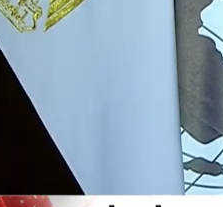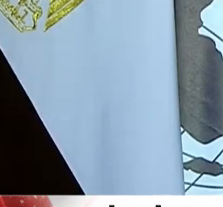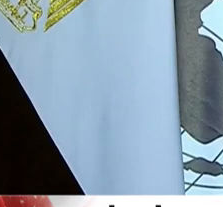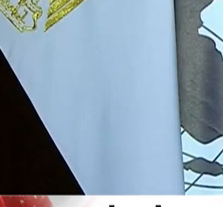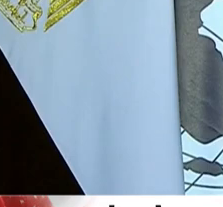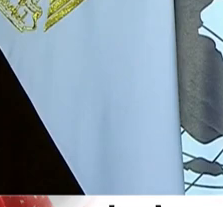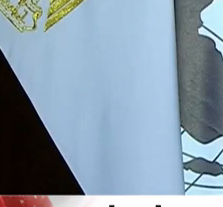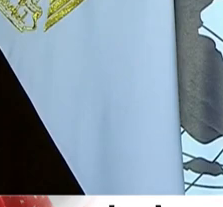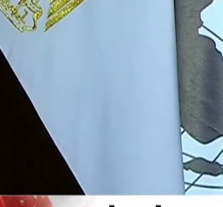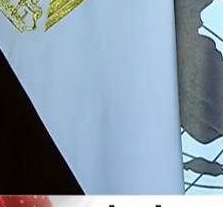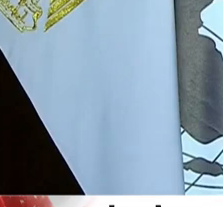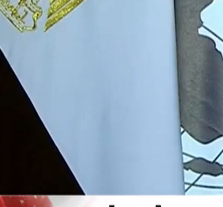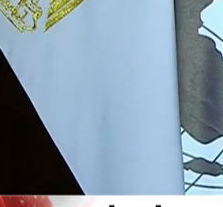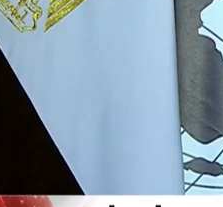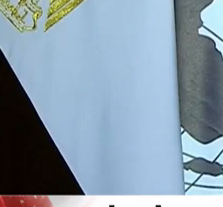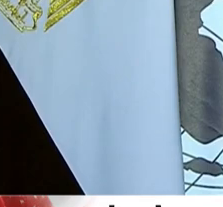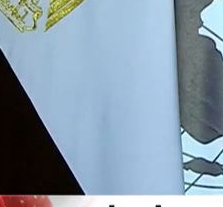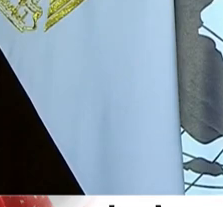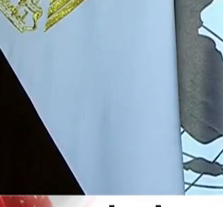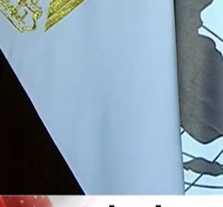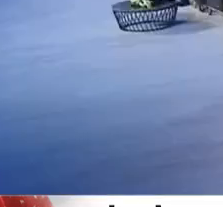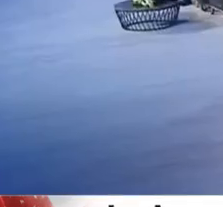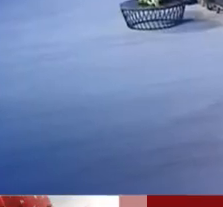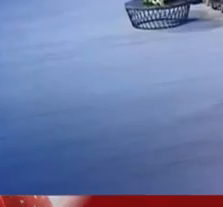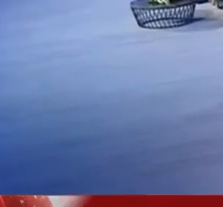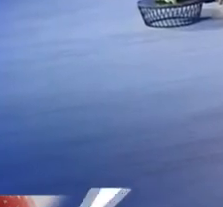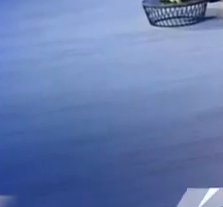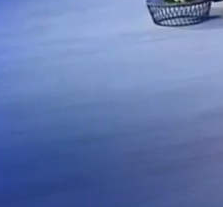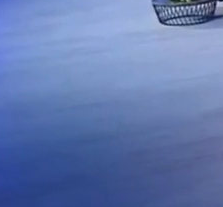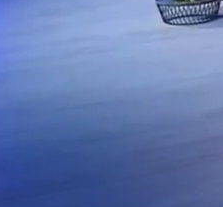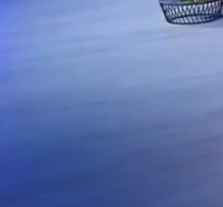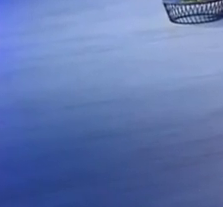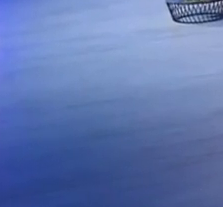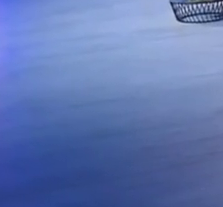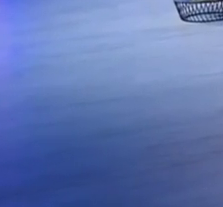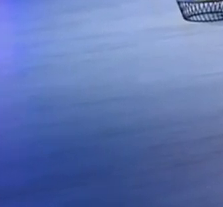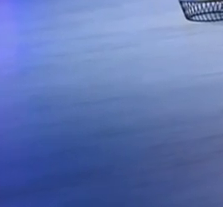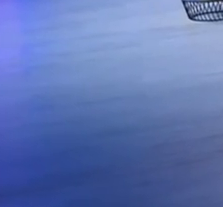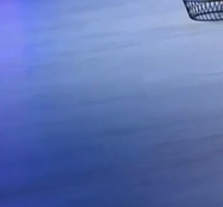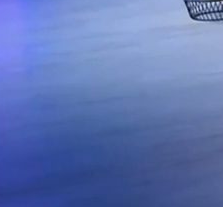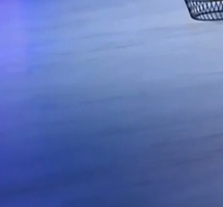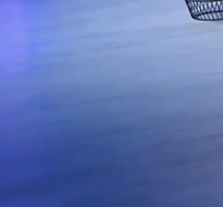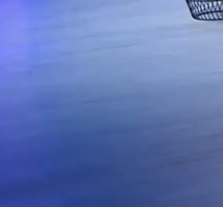والازدهار. شكرا لكم، والسلام عليكم ورحمة الله وبركاته.